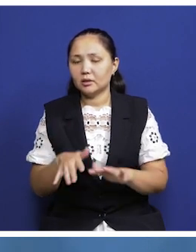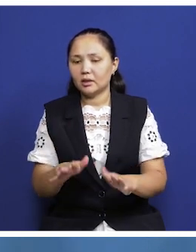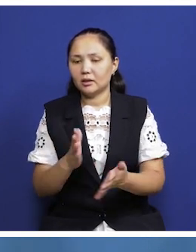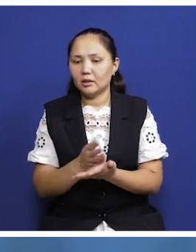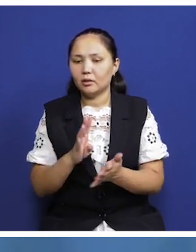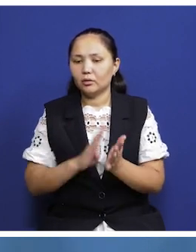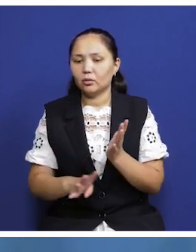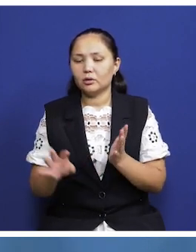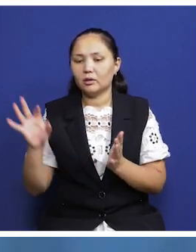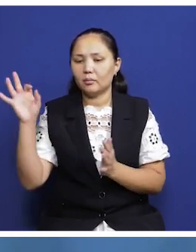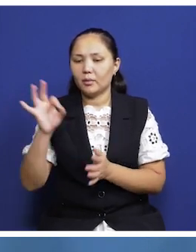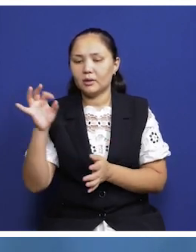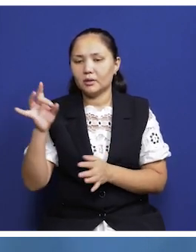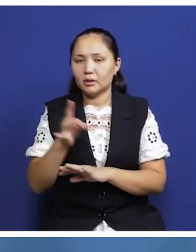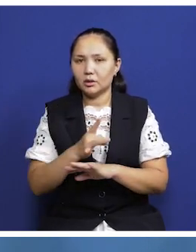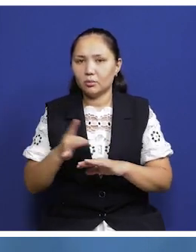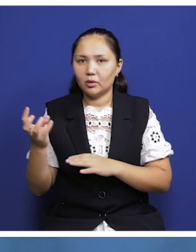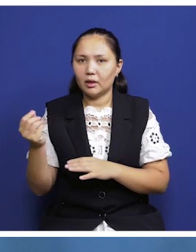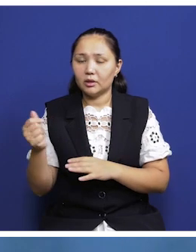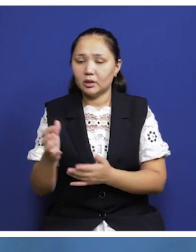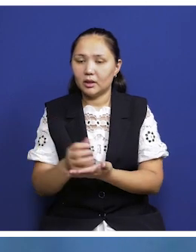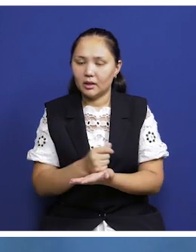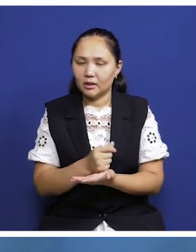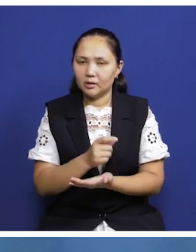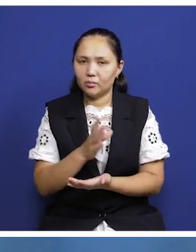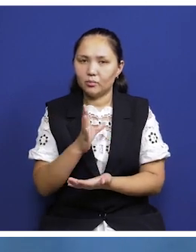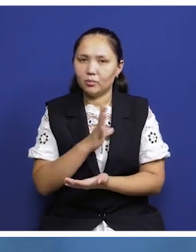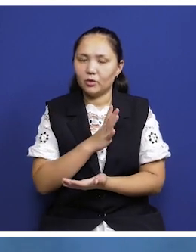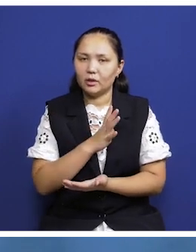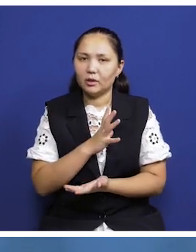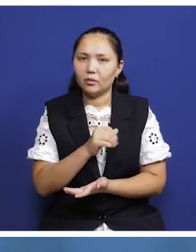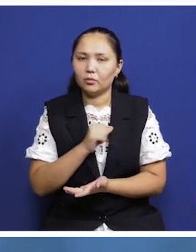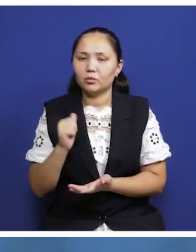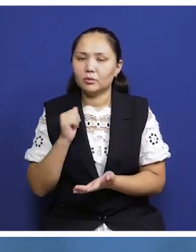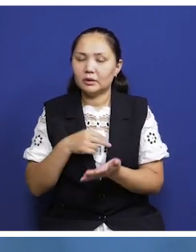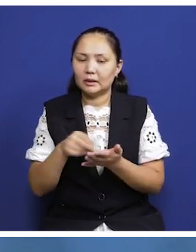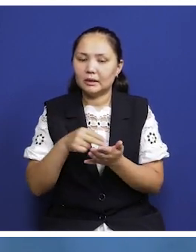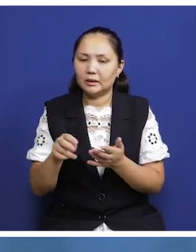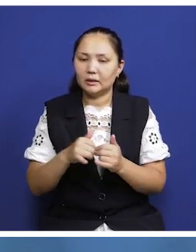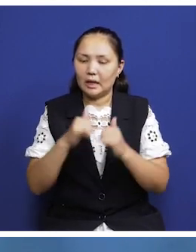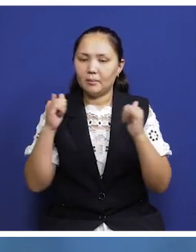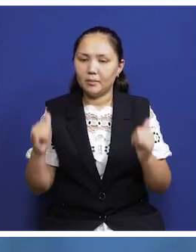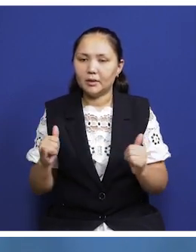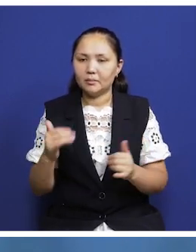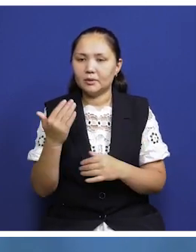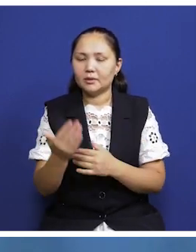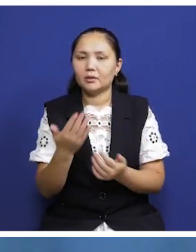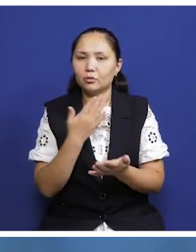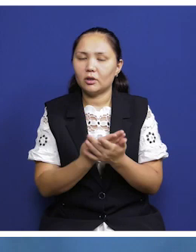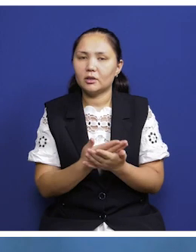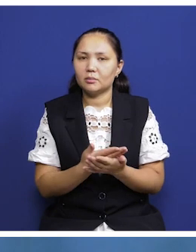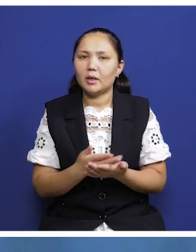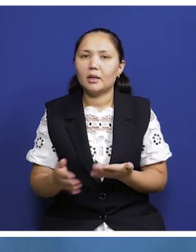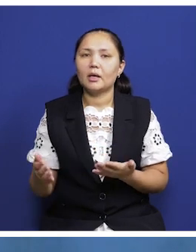90%-ға жуық біз республикалық бюджетке тәуелдіміз. Сол себептен біз өзіндік табысымызды арттырып, сосын сіздердің сұраныстарыңыз